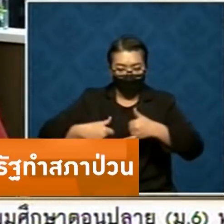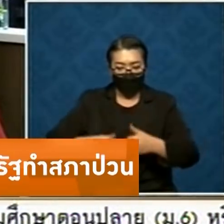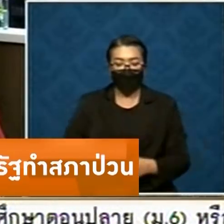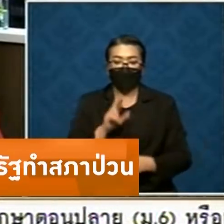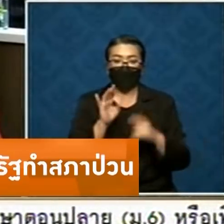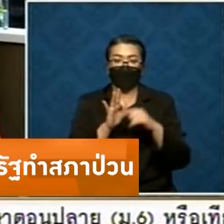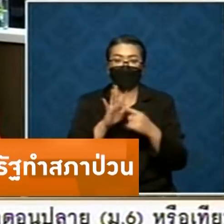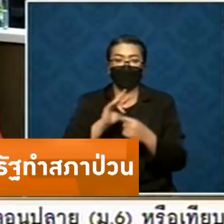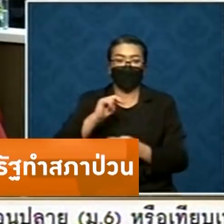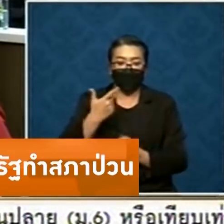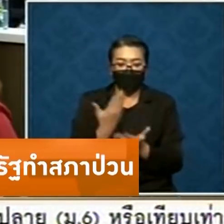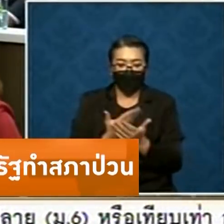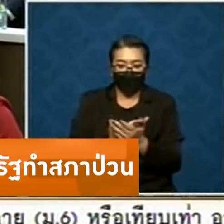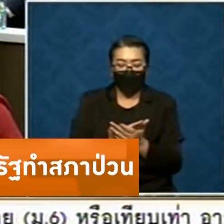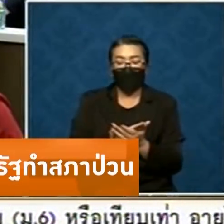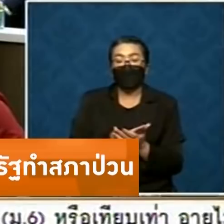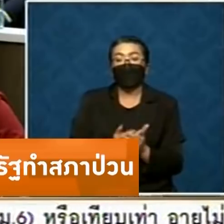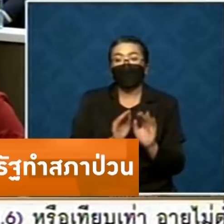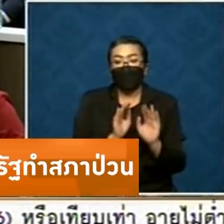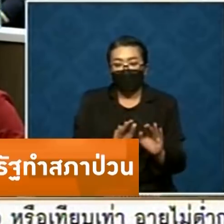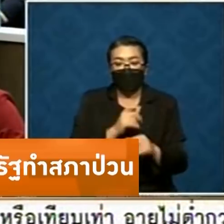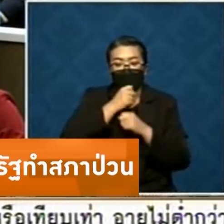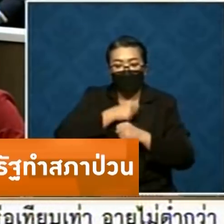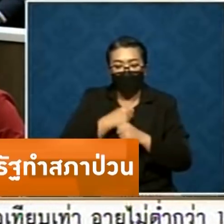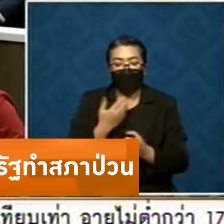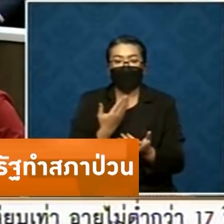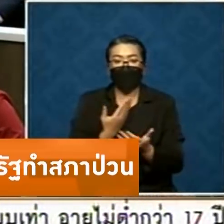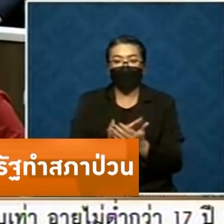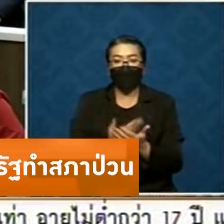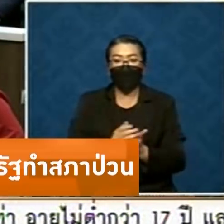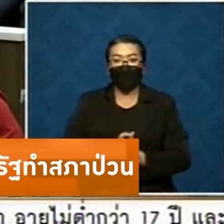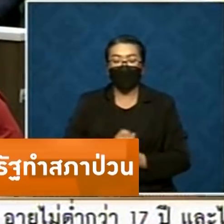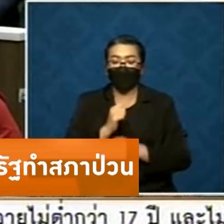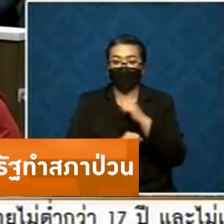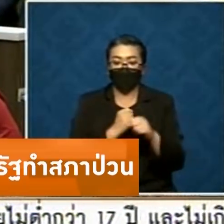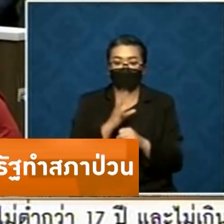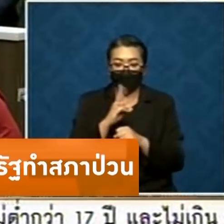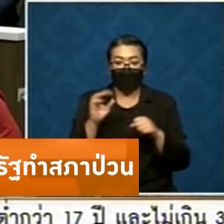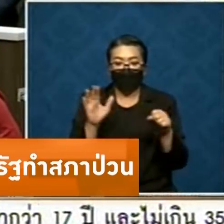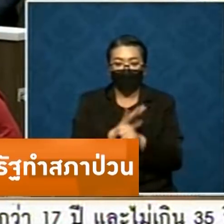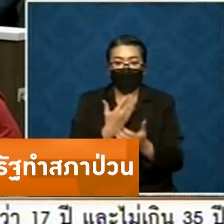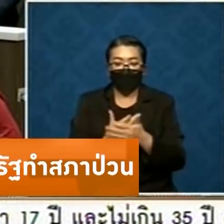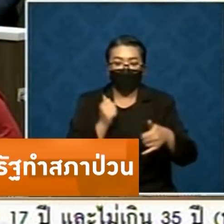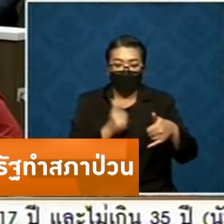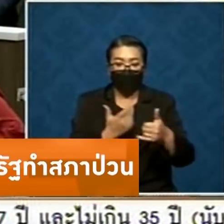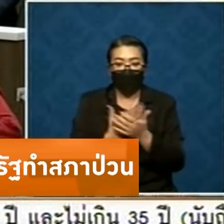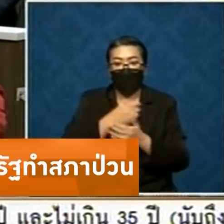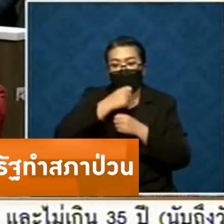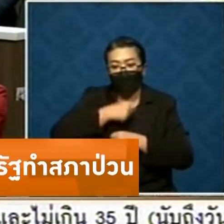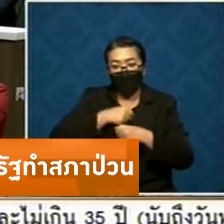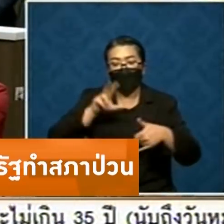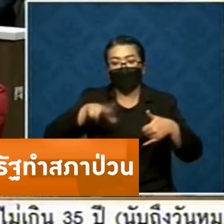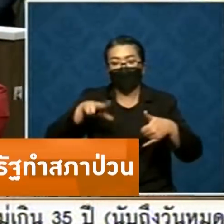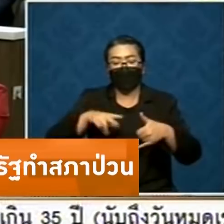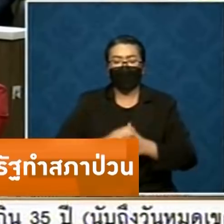เรื่องประมาณแห่งชาตินั้นฝั่งก้าวไกลนะครับประกาศว่าขอแสดงตนนะครับจริงๆความขัดแย้งในสภาไม่ควรจะเป็นปัญหาเพราะแต่ละ